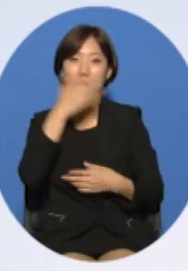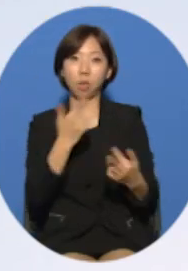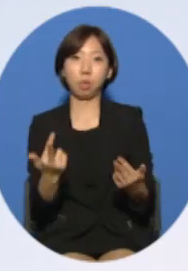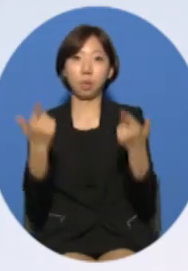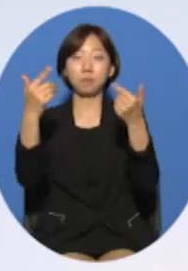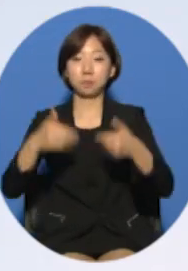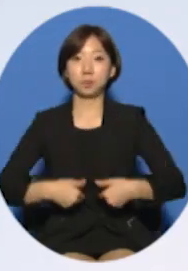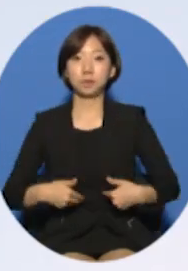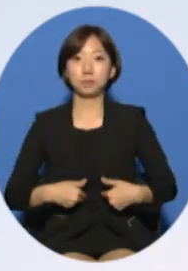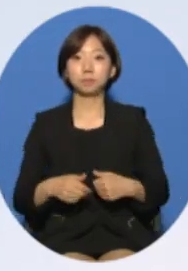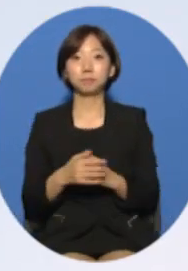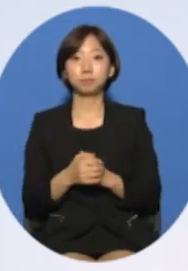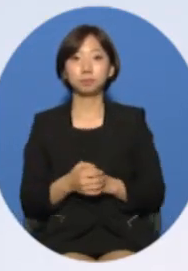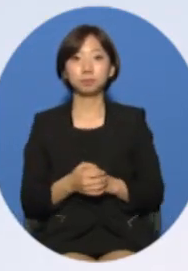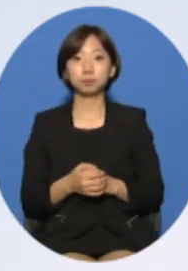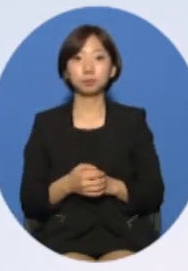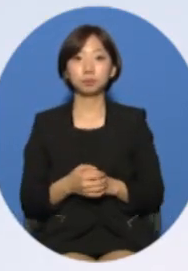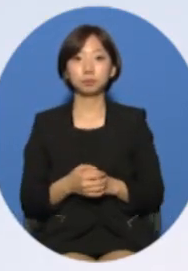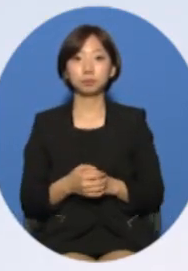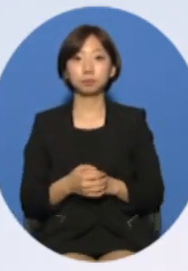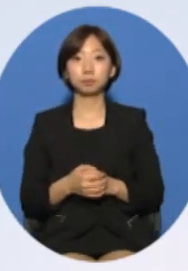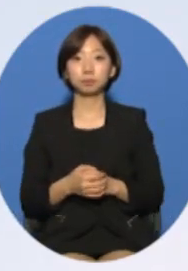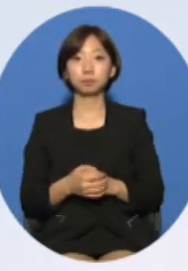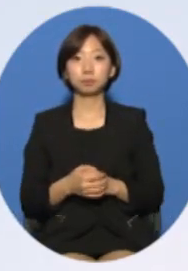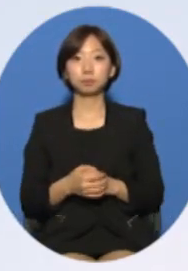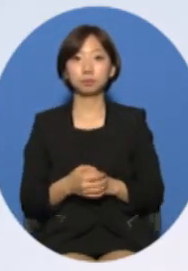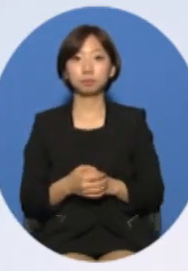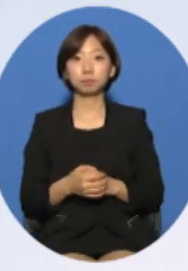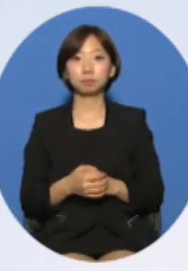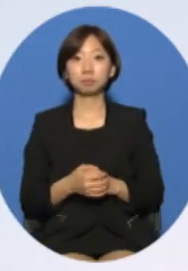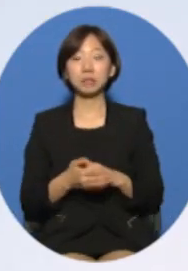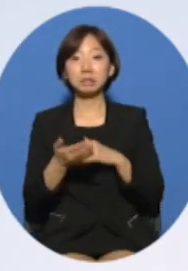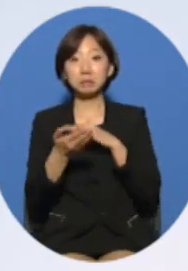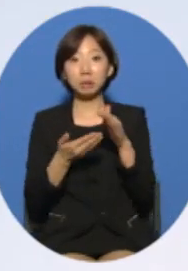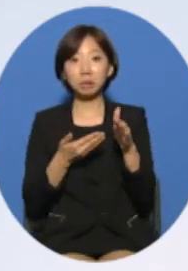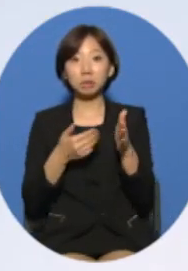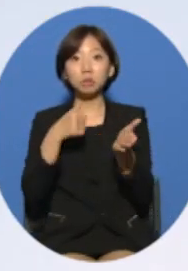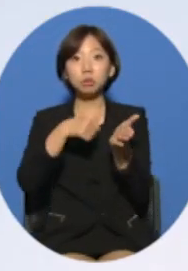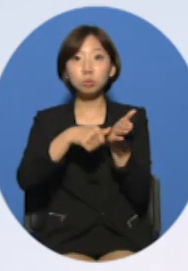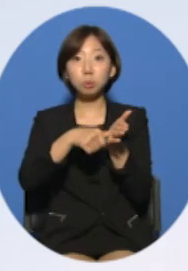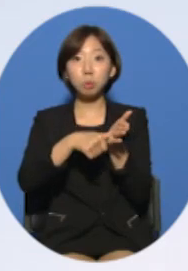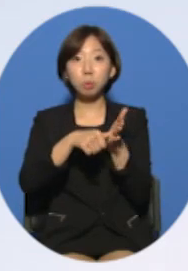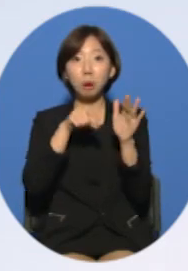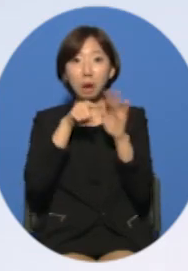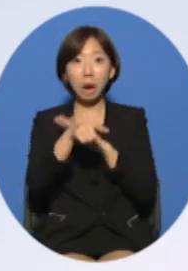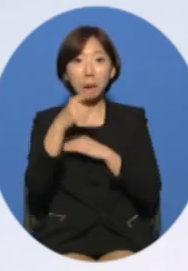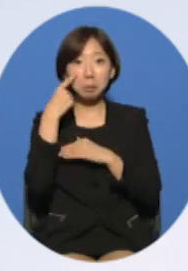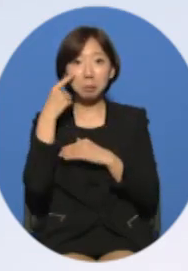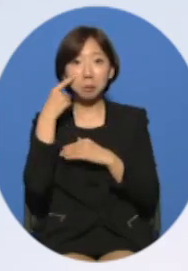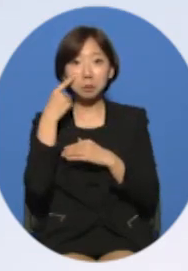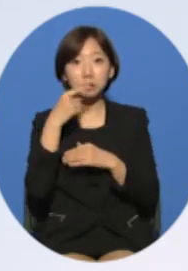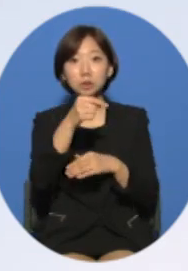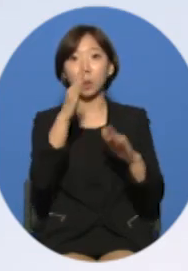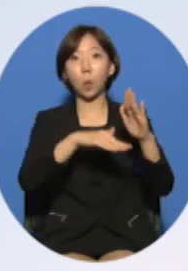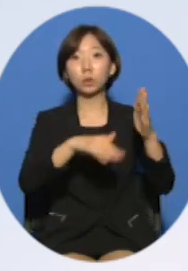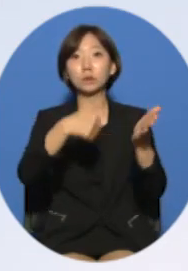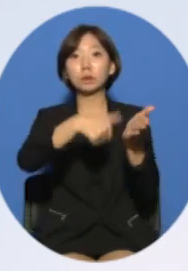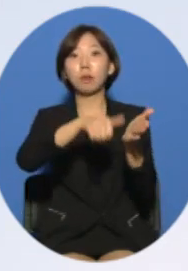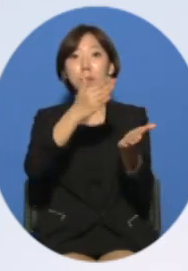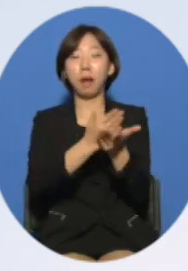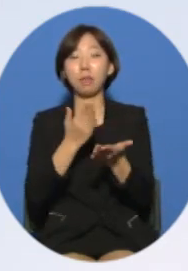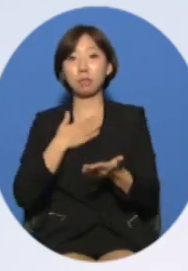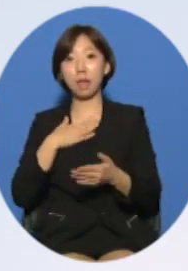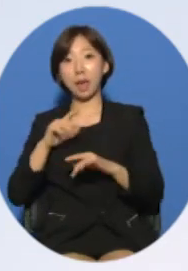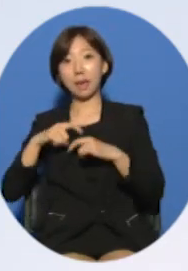투표가 좀 지난 다음에 이렇게 기표소를 들어가 보면 네. 도장이 있는 경우도 있었어요. 도장이요? 예. 네. 아, 그 개인 도장. 개인 도장을. 아하.